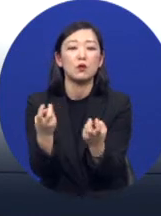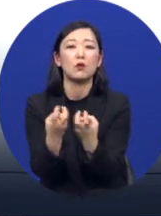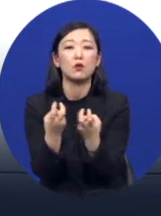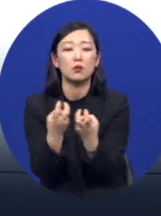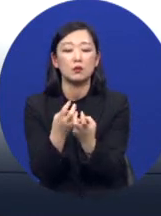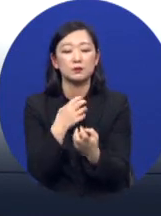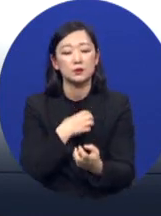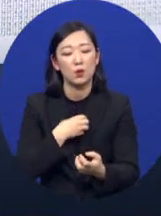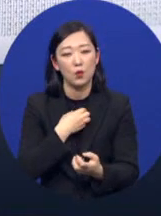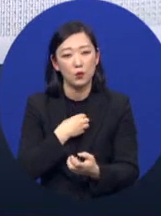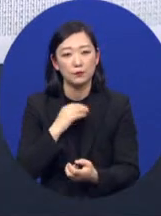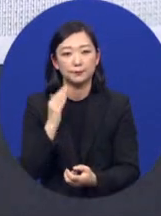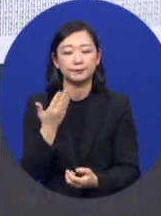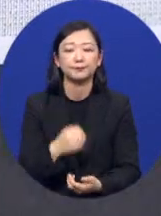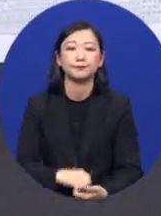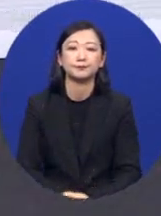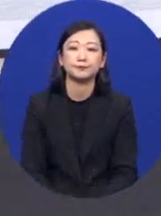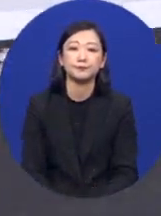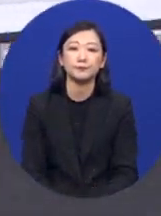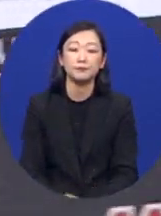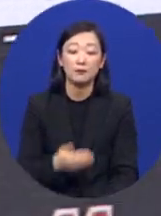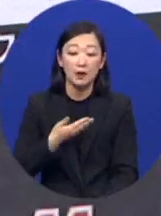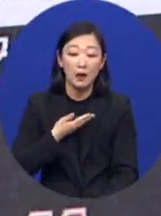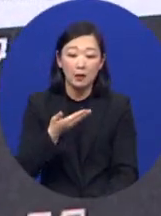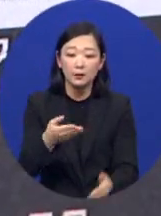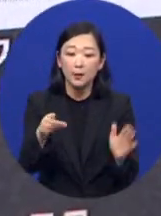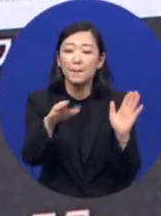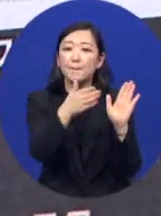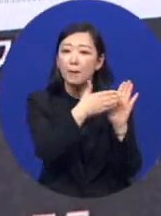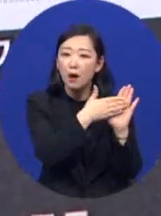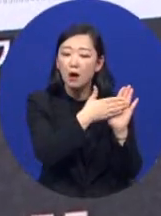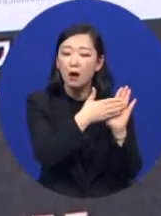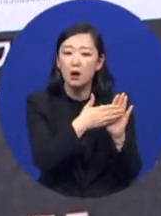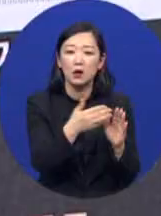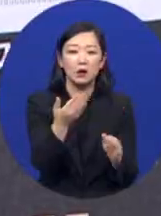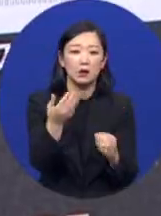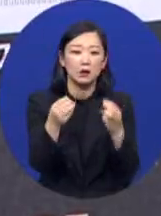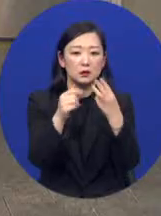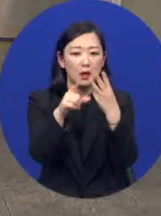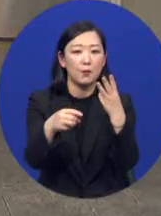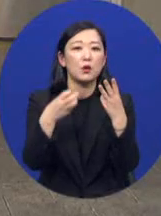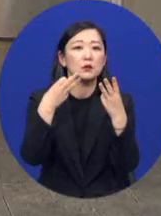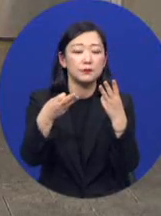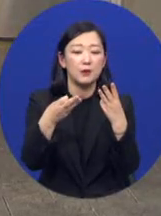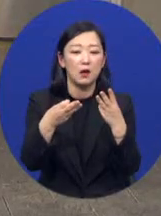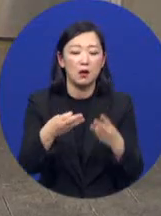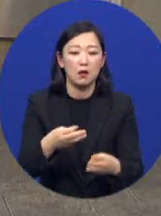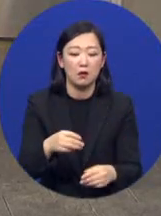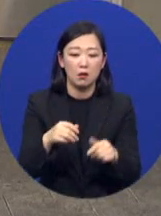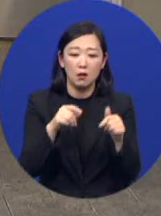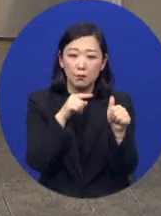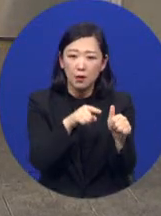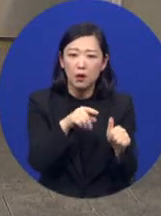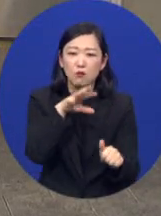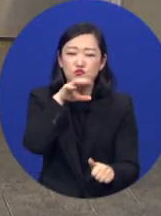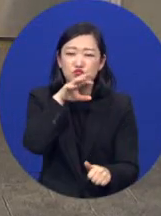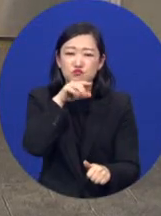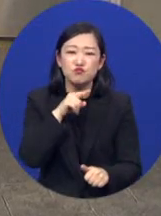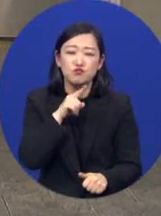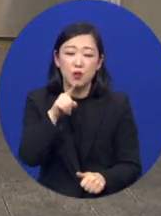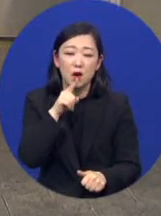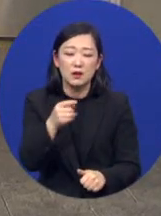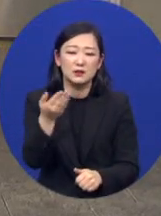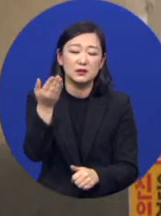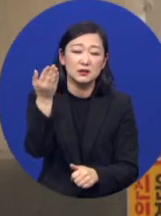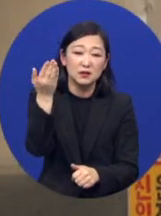되는지부터 걱정이 됐고요 안내문이 붙은 건 지난 13일 고씨가 항의하자 관리사무소에서는 기존